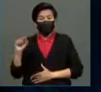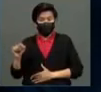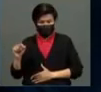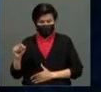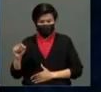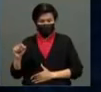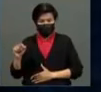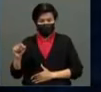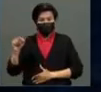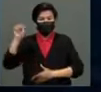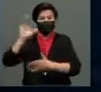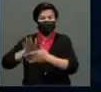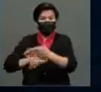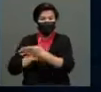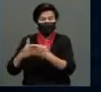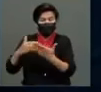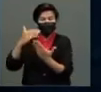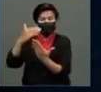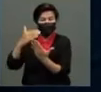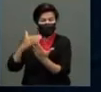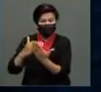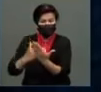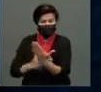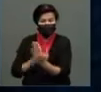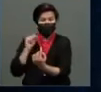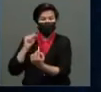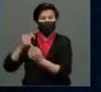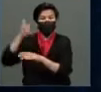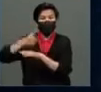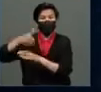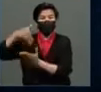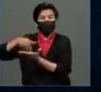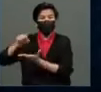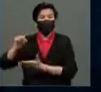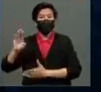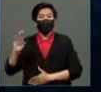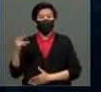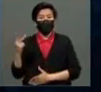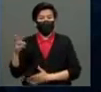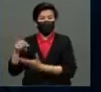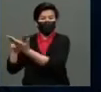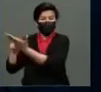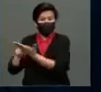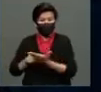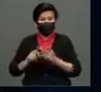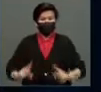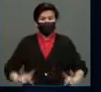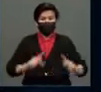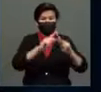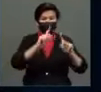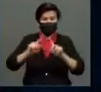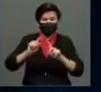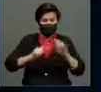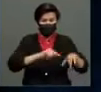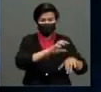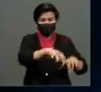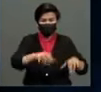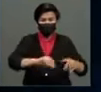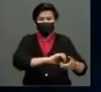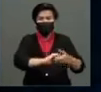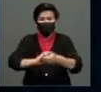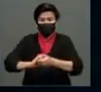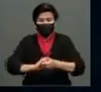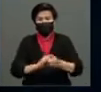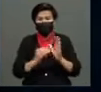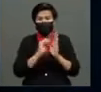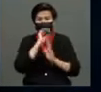ที่เกิดขึ้นจากท่านผอ.สบค.และลงมาถึงทางกระทรวงทั้งหลายได้ช่วยกันรวมถึงกทม.